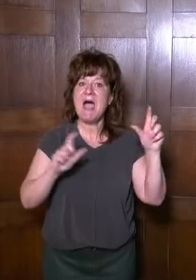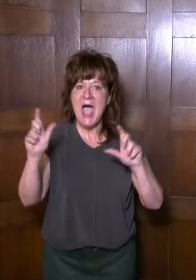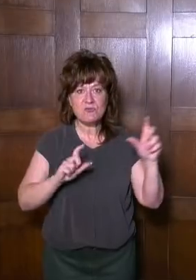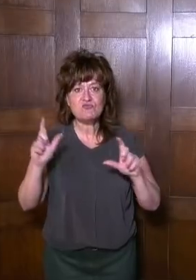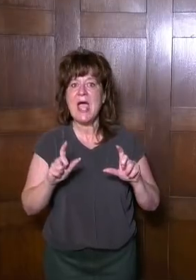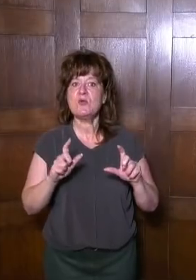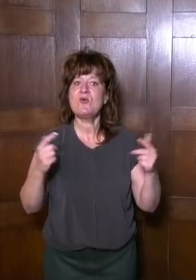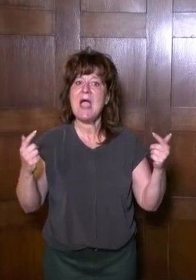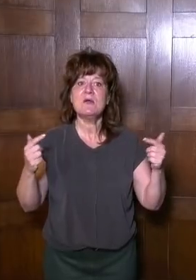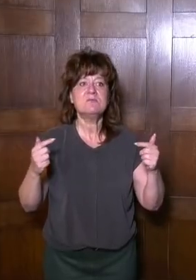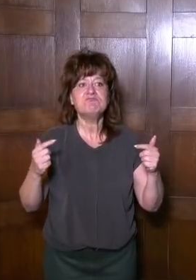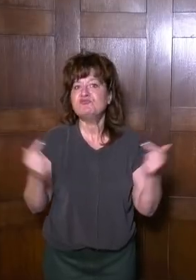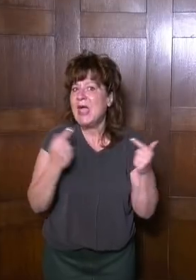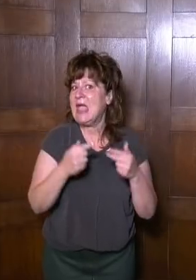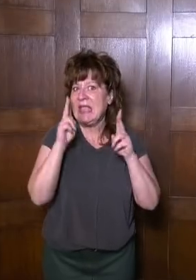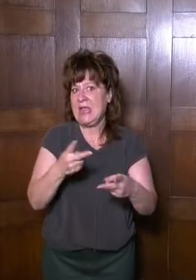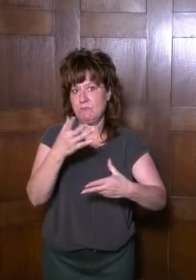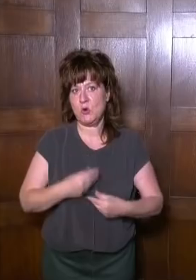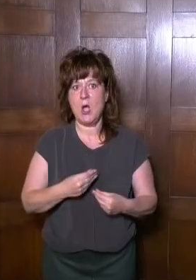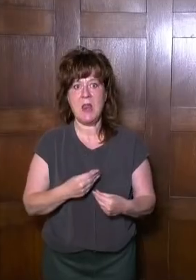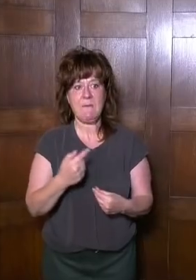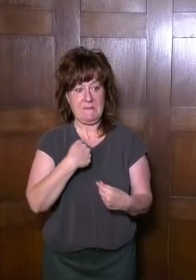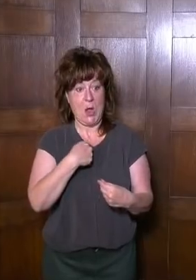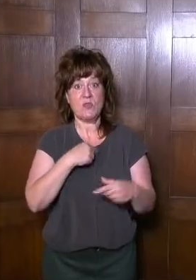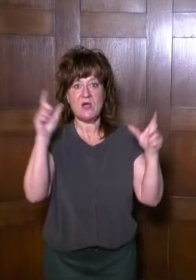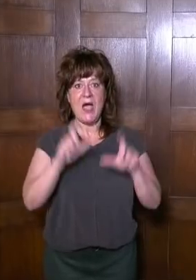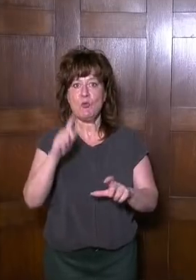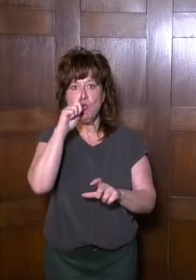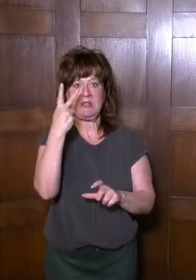Polizisten gebraucht, die für uns zuständig waren.